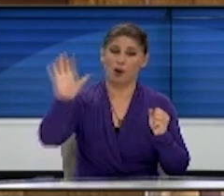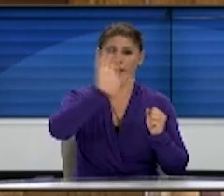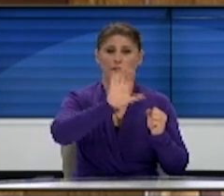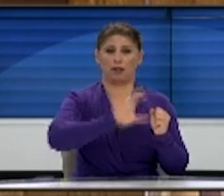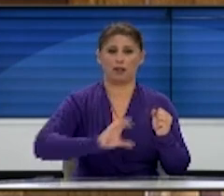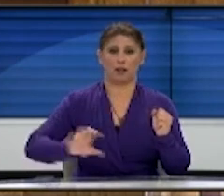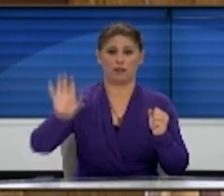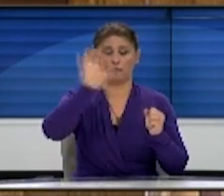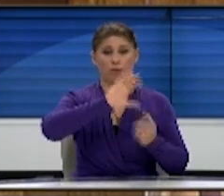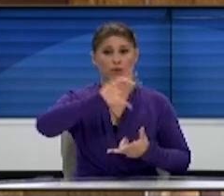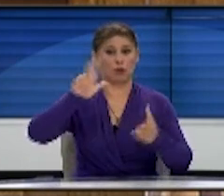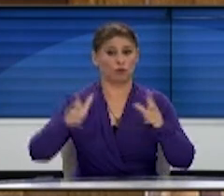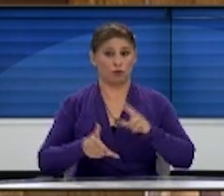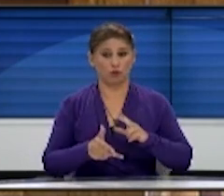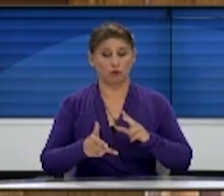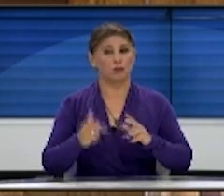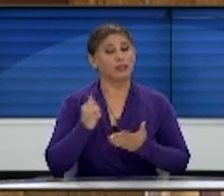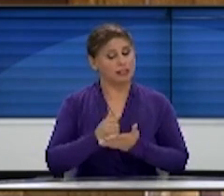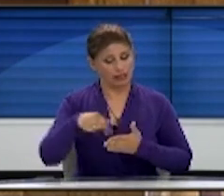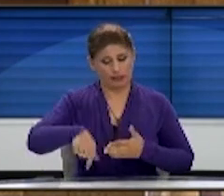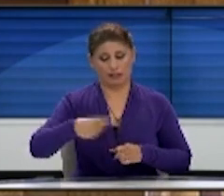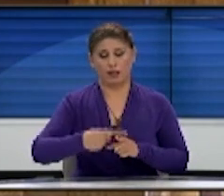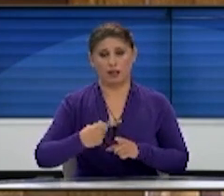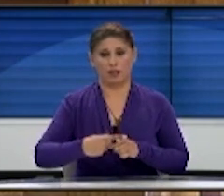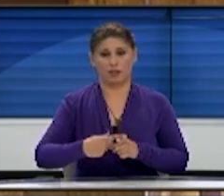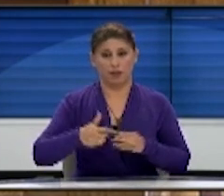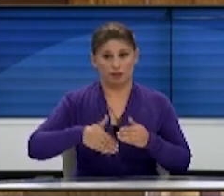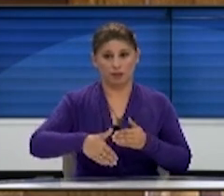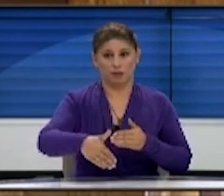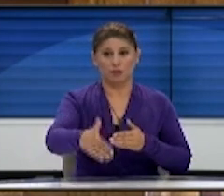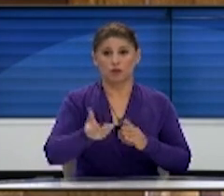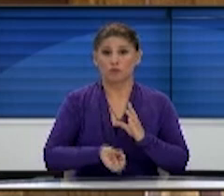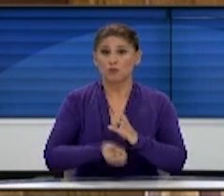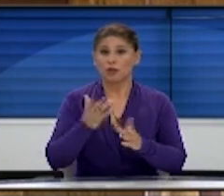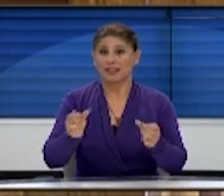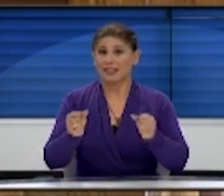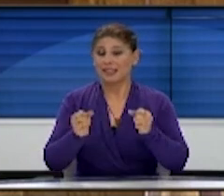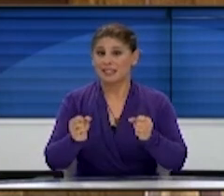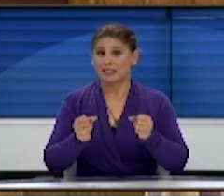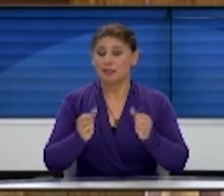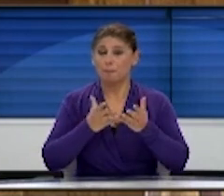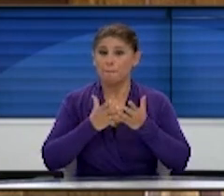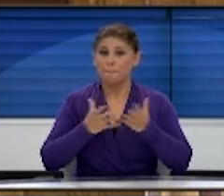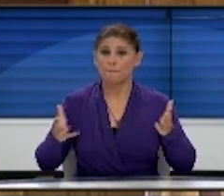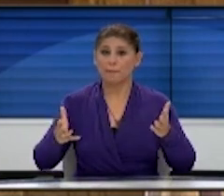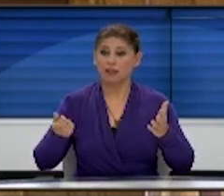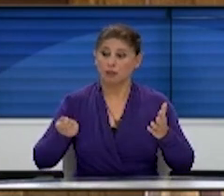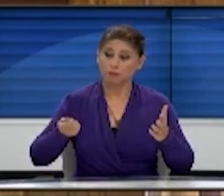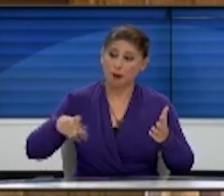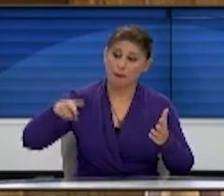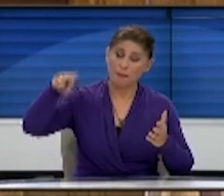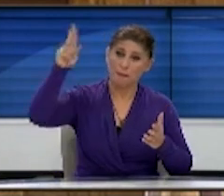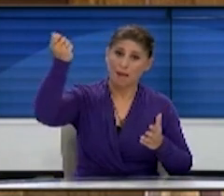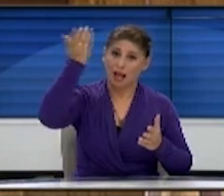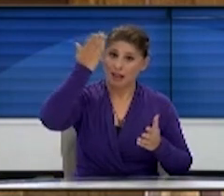Ευρώπης, για όλο τον κόσμο και για την Ελλάδα, μπροστά σε μια νέα κρίση με τεράστιες ανατιμήσεις, με